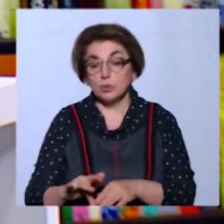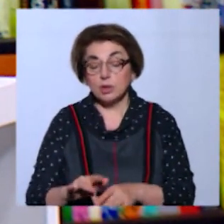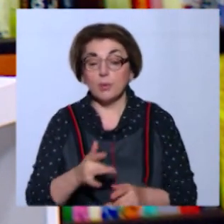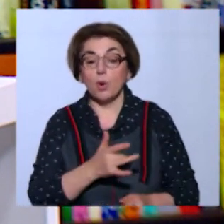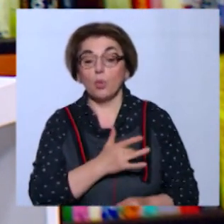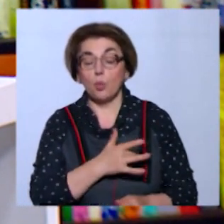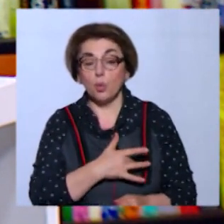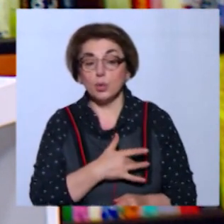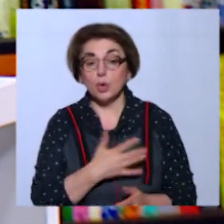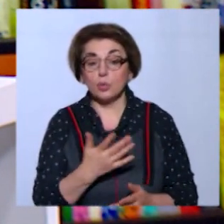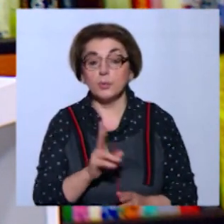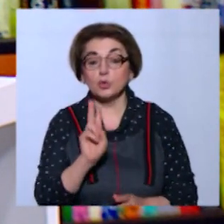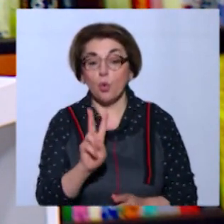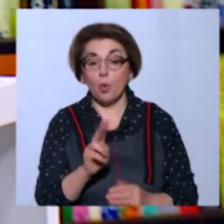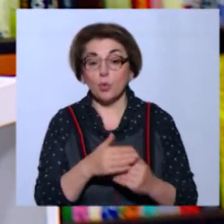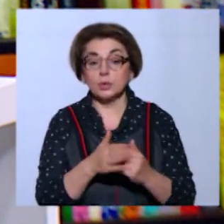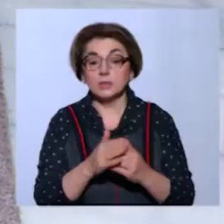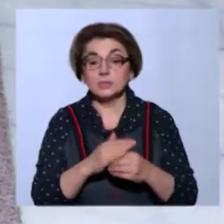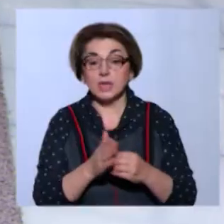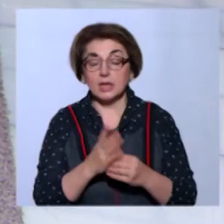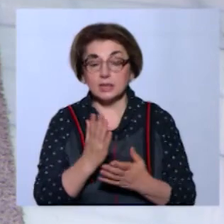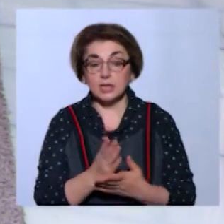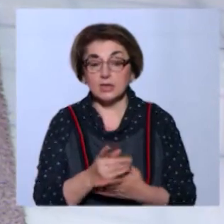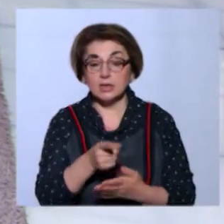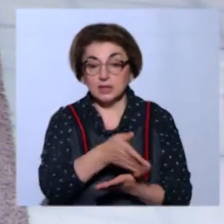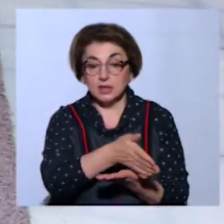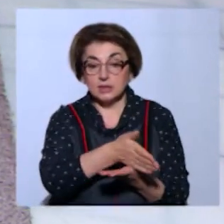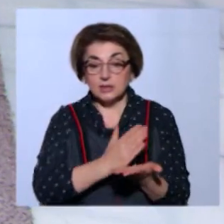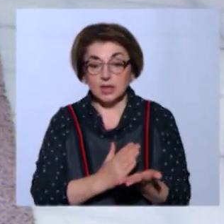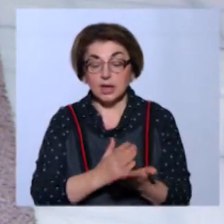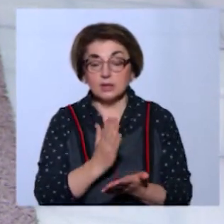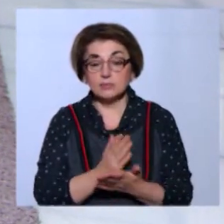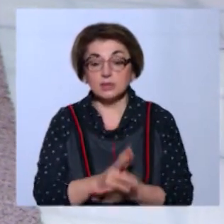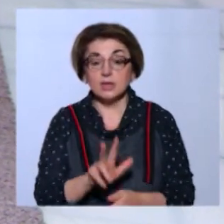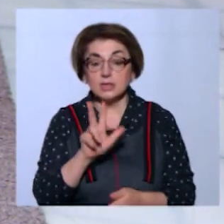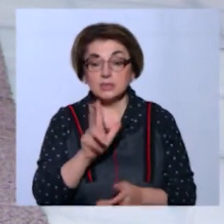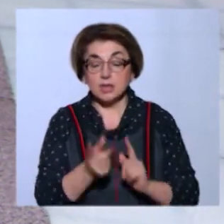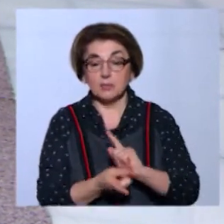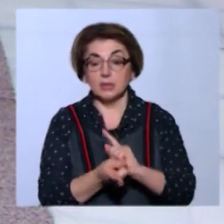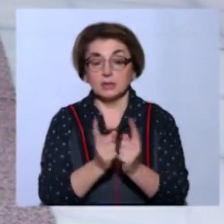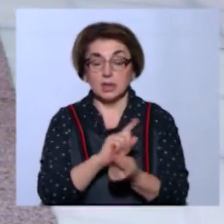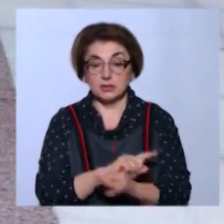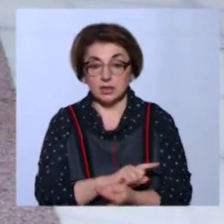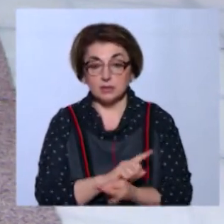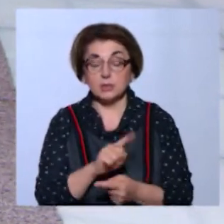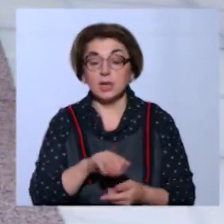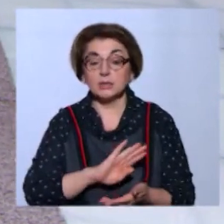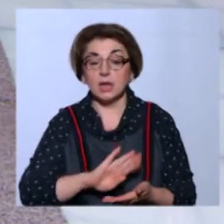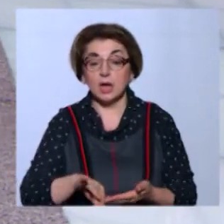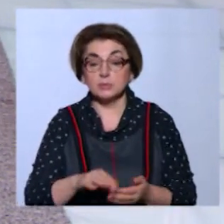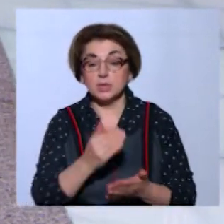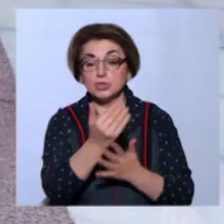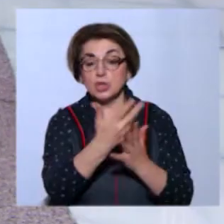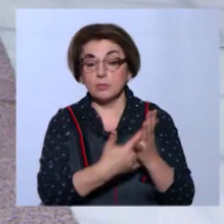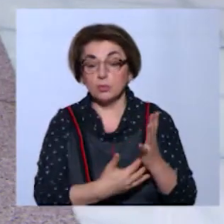გული, რომელიც ორსაკნიანია, წინა გულიში ტიხარი ვითარდება და სამსაკნიანად გარდაიქმნება, გარდა ამისა